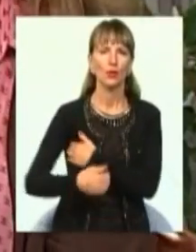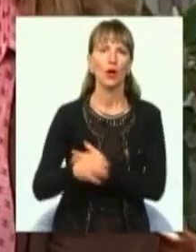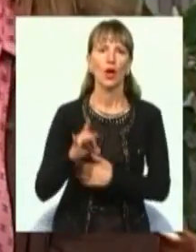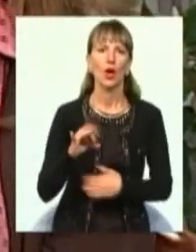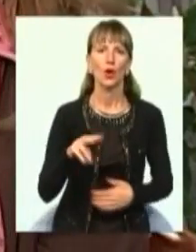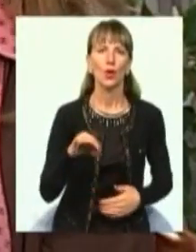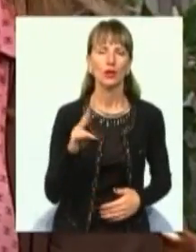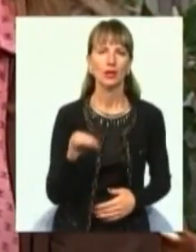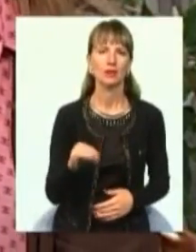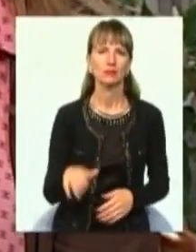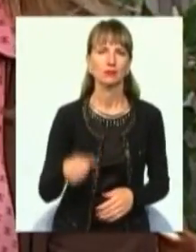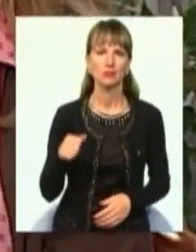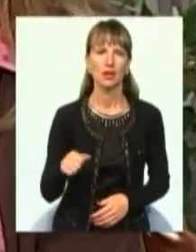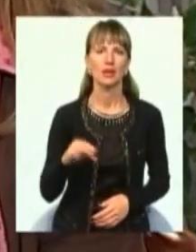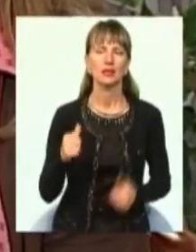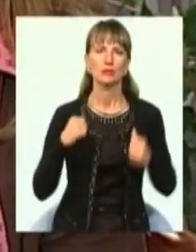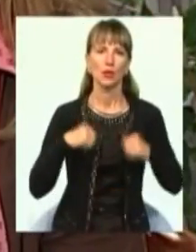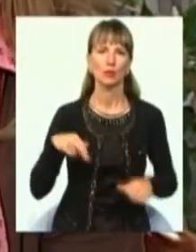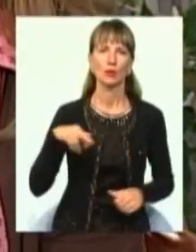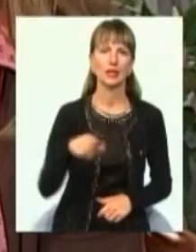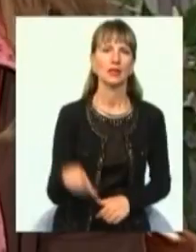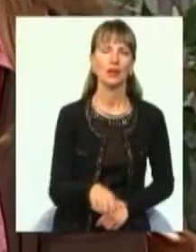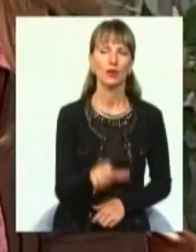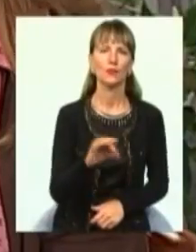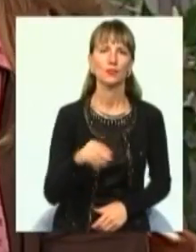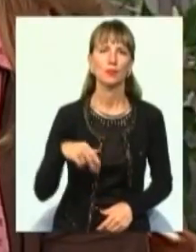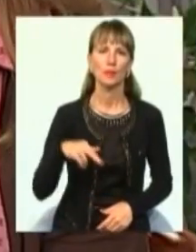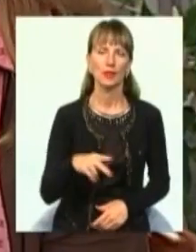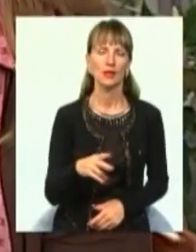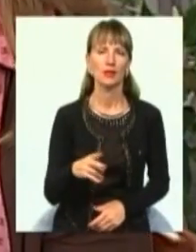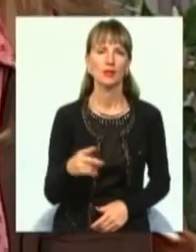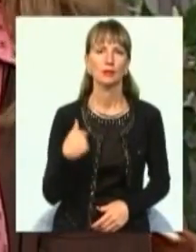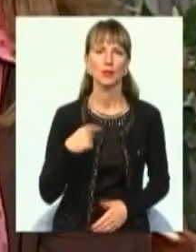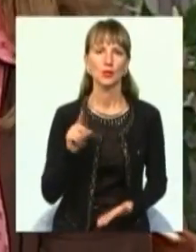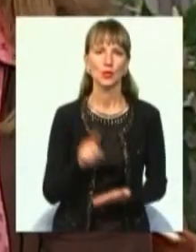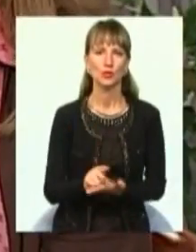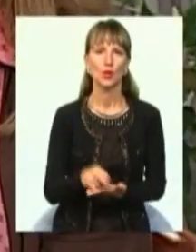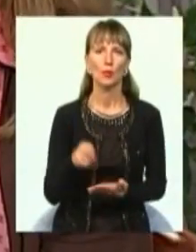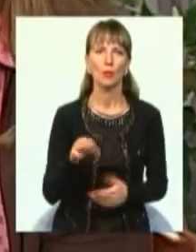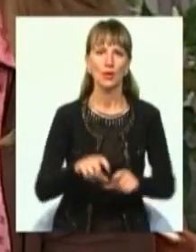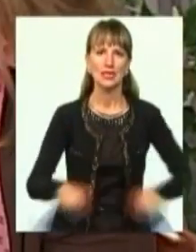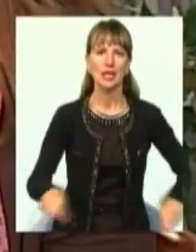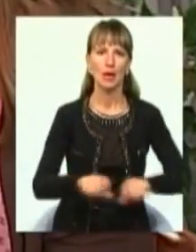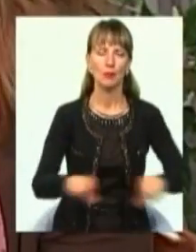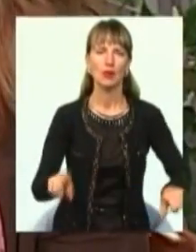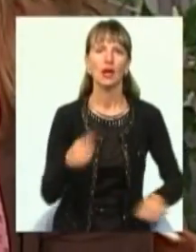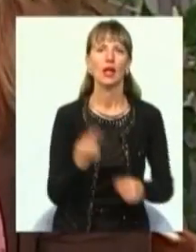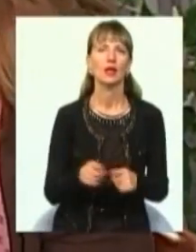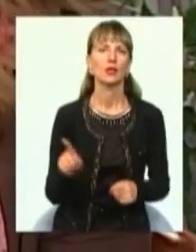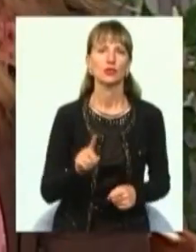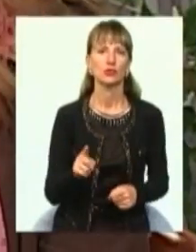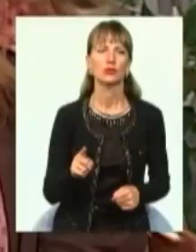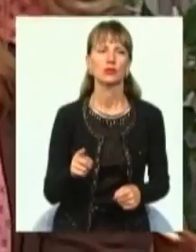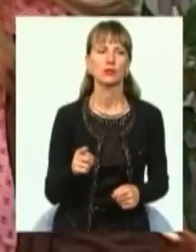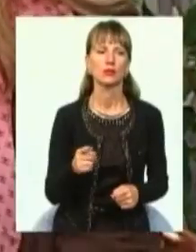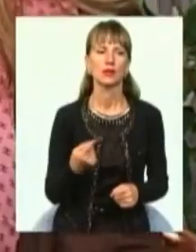ролики, ну і перейдіть спокійно дорогу. А переходити, звичайно, ми мусимо дорогу по зебрі. Зебра – це що?